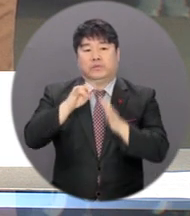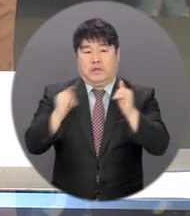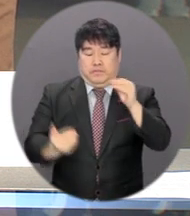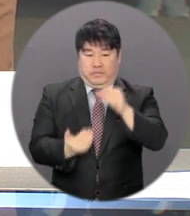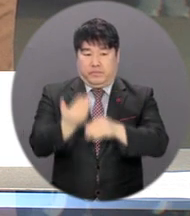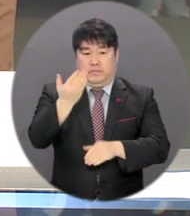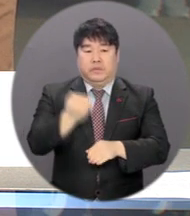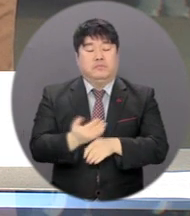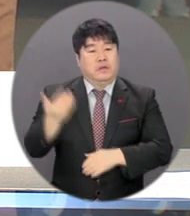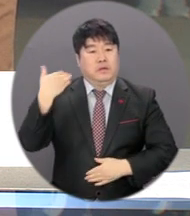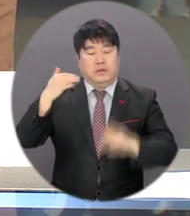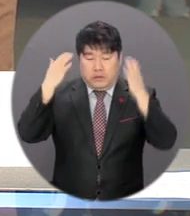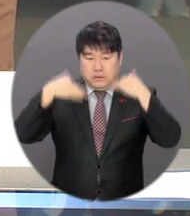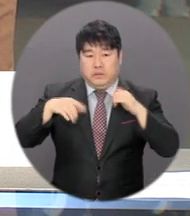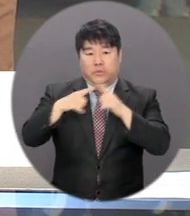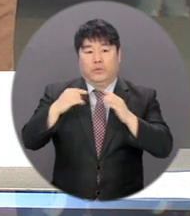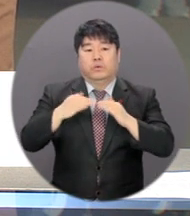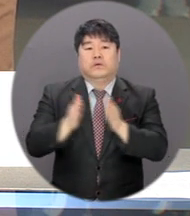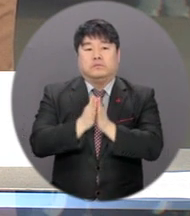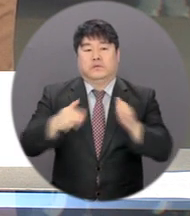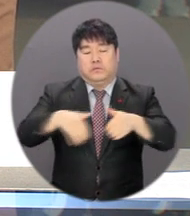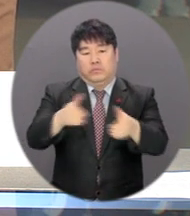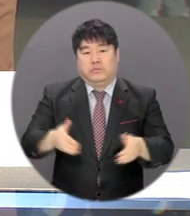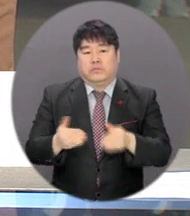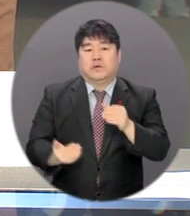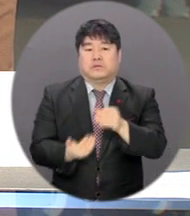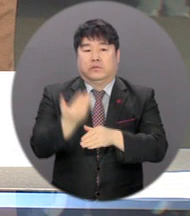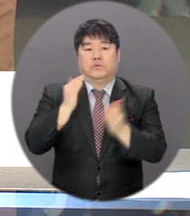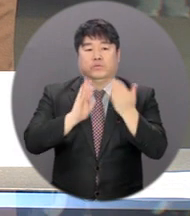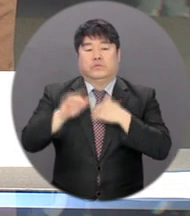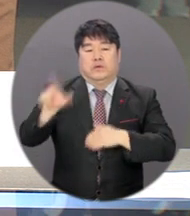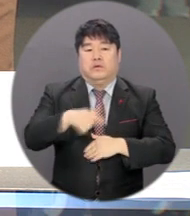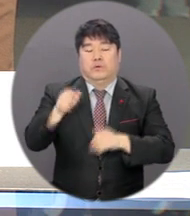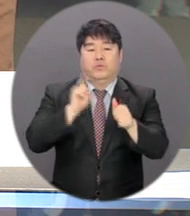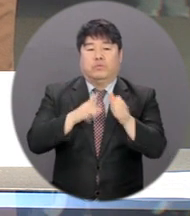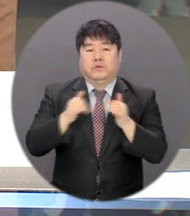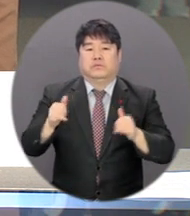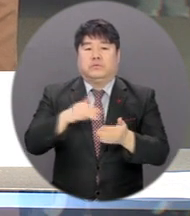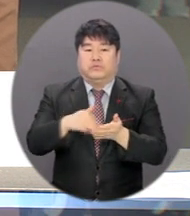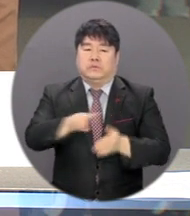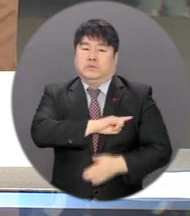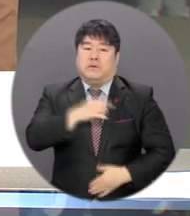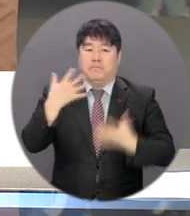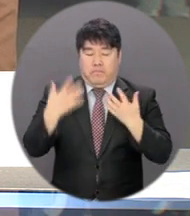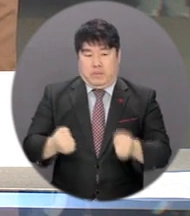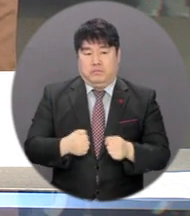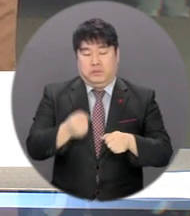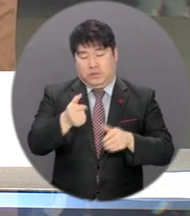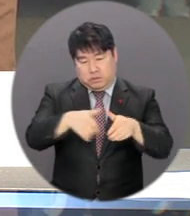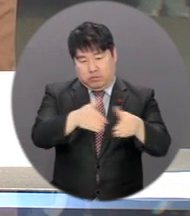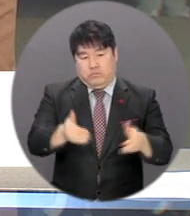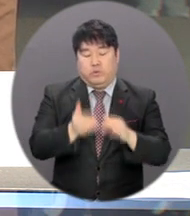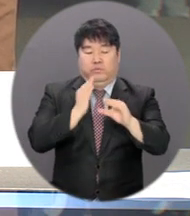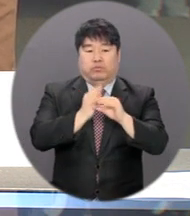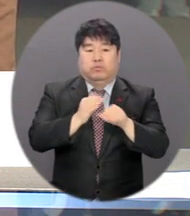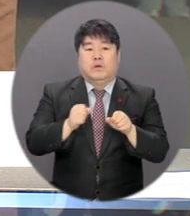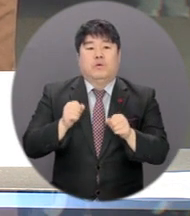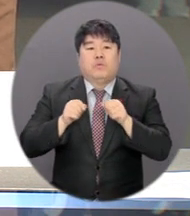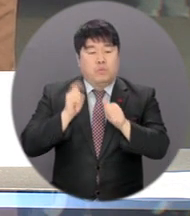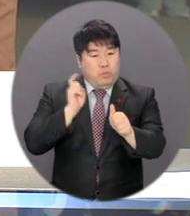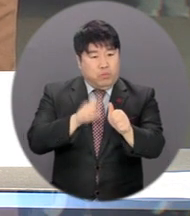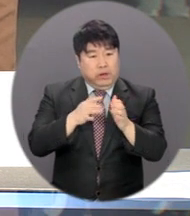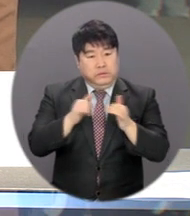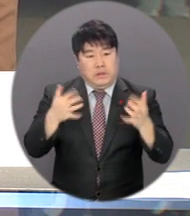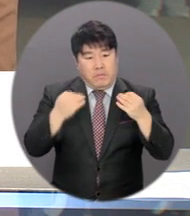나왔습니다. 지난 여름 교회발 집단 발병 이후 하루 확진자 수가 가장 많았습니다. 소규모 모임을 중심으로 확진자가